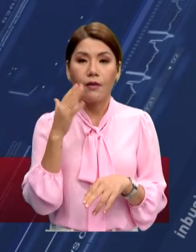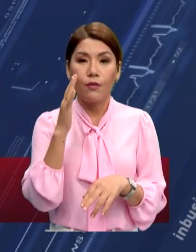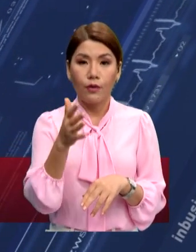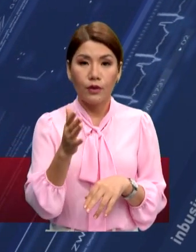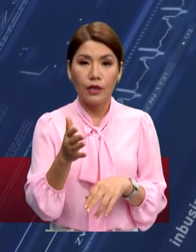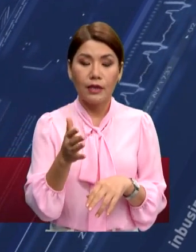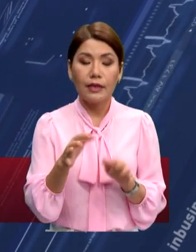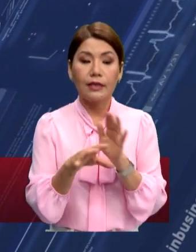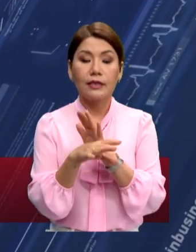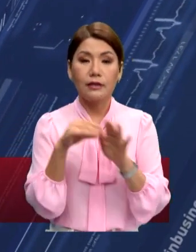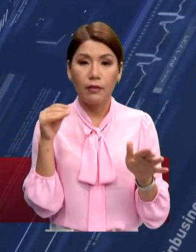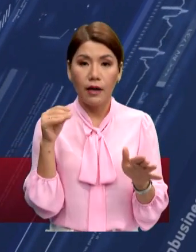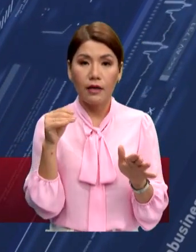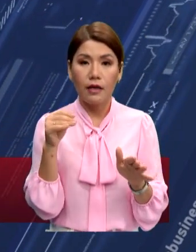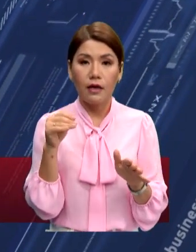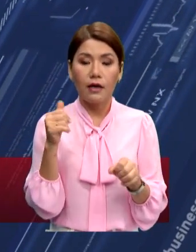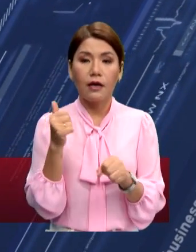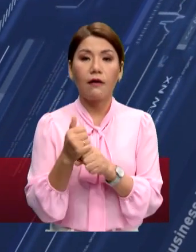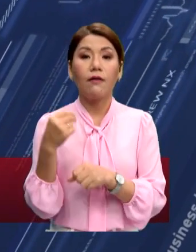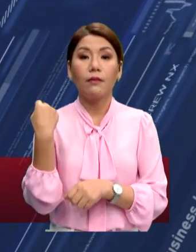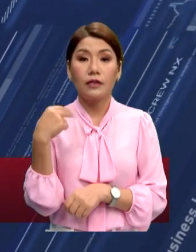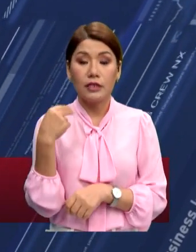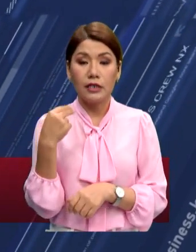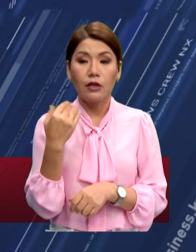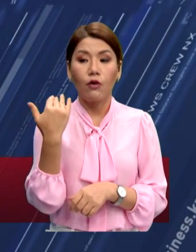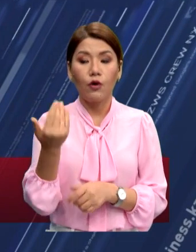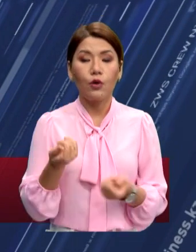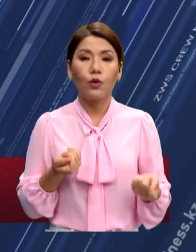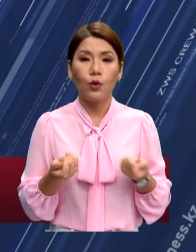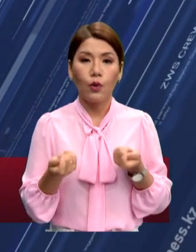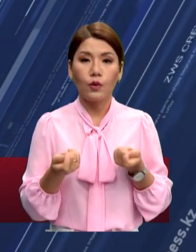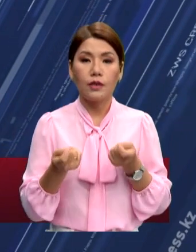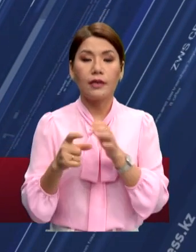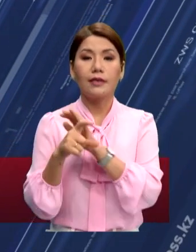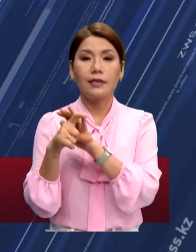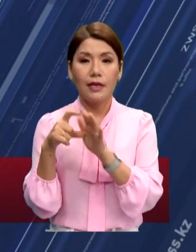будет избрание нового президента, он будет уже руководствоваться статьями,